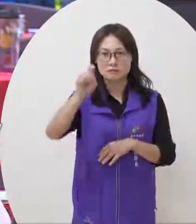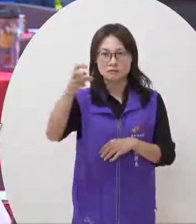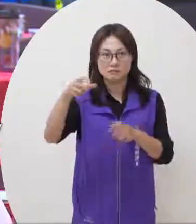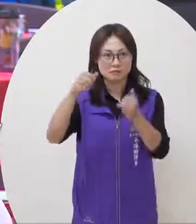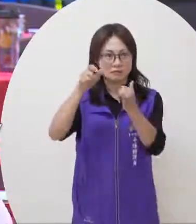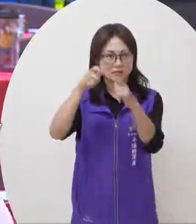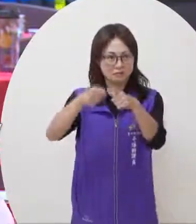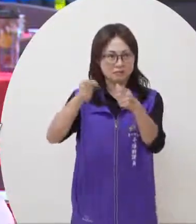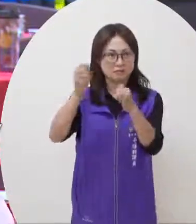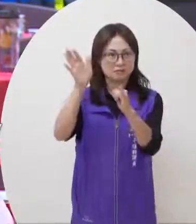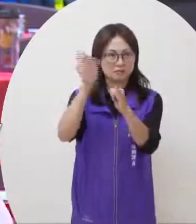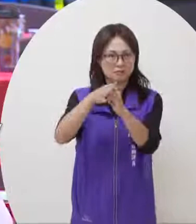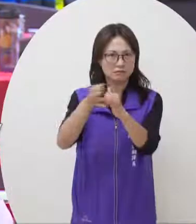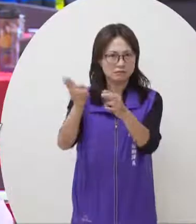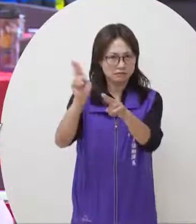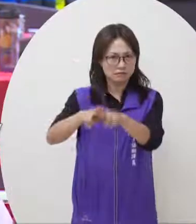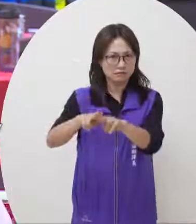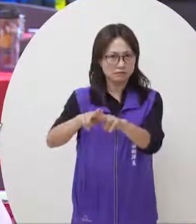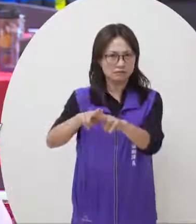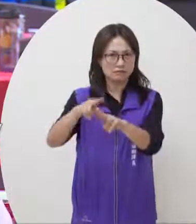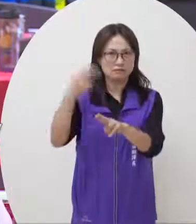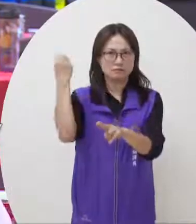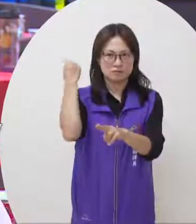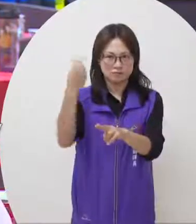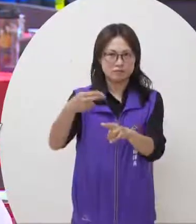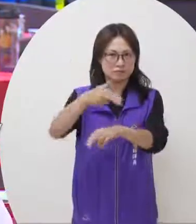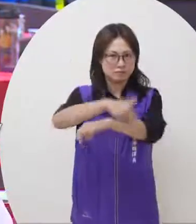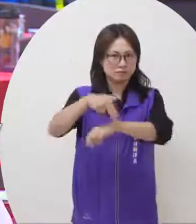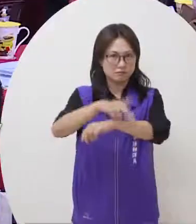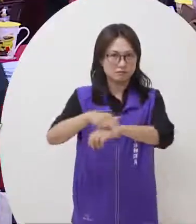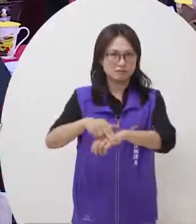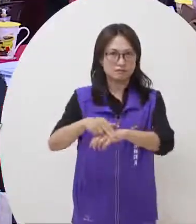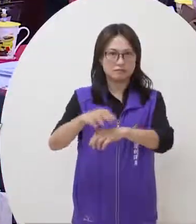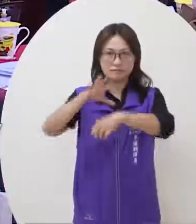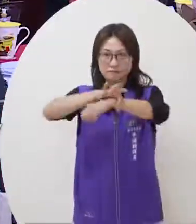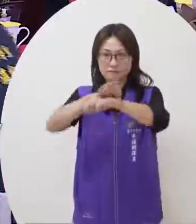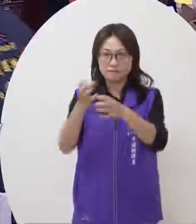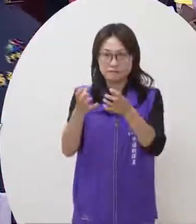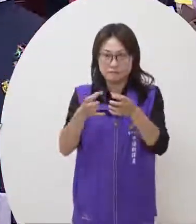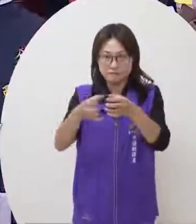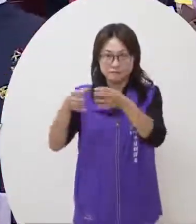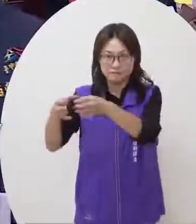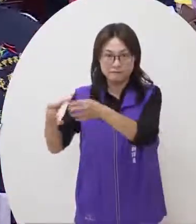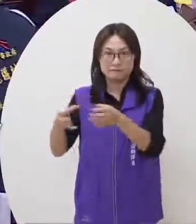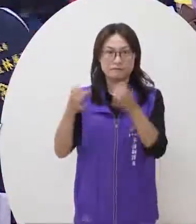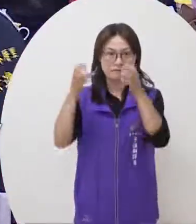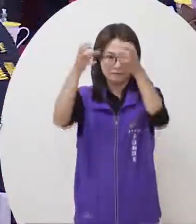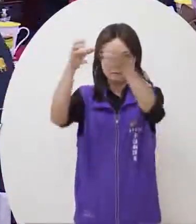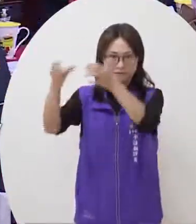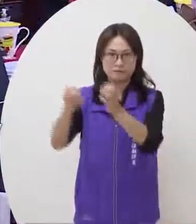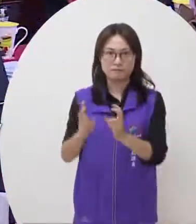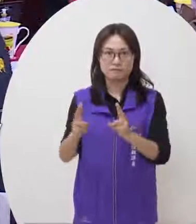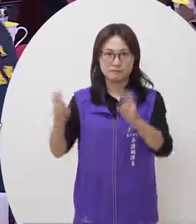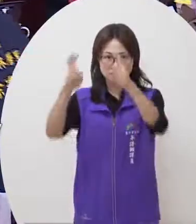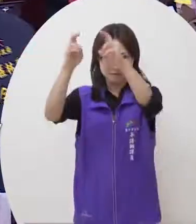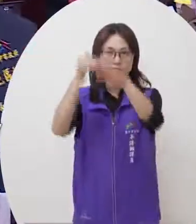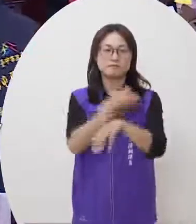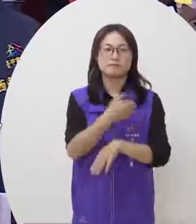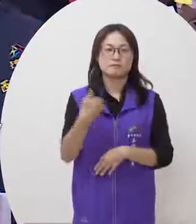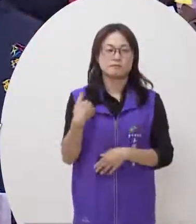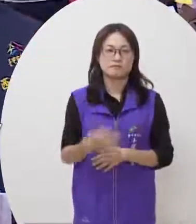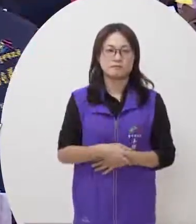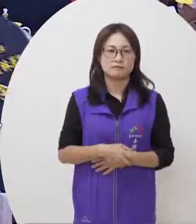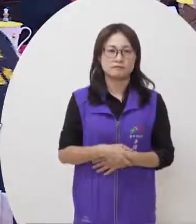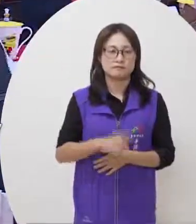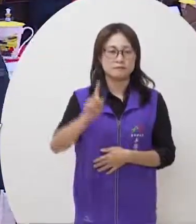来，重新规划纳古塔。好，谢谢。 谢谢。好，来那个